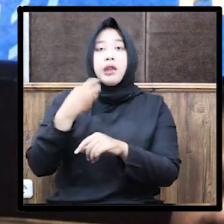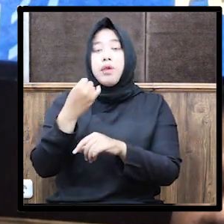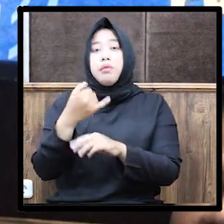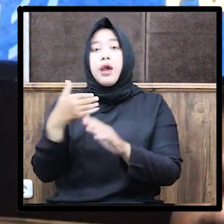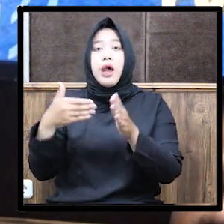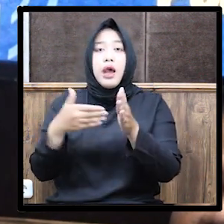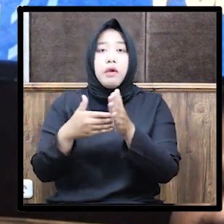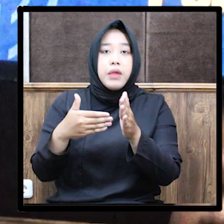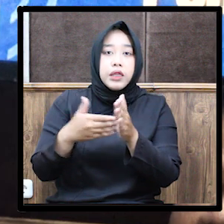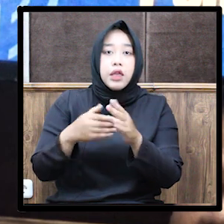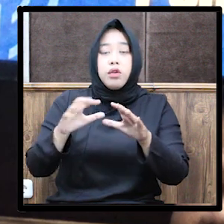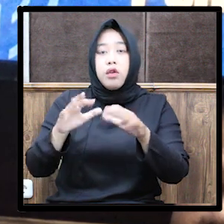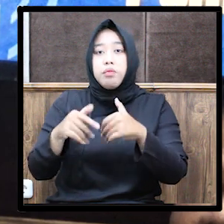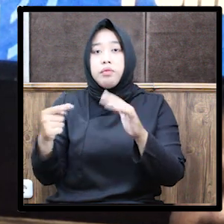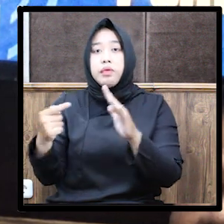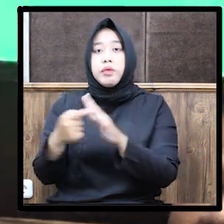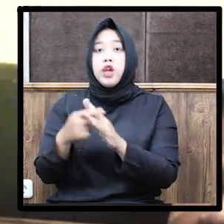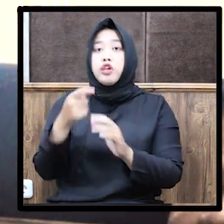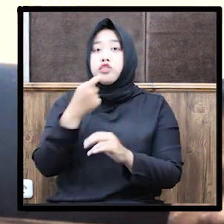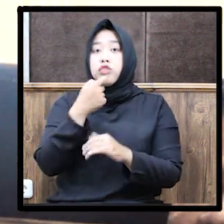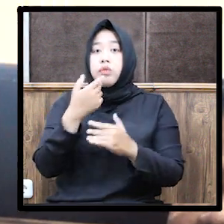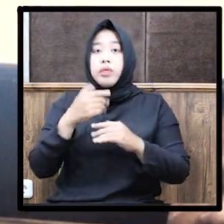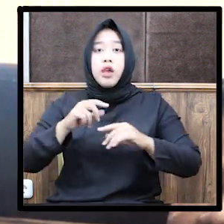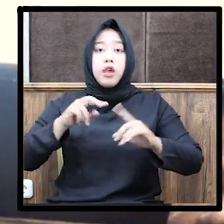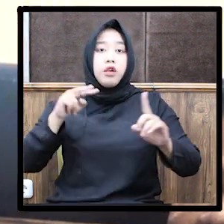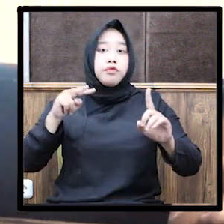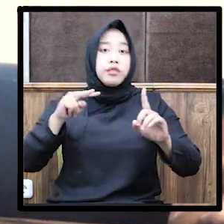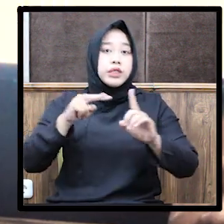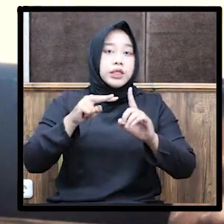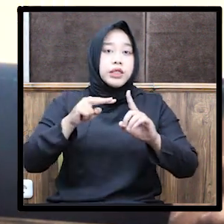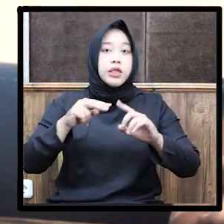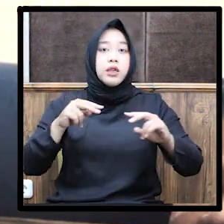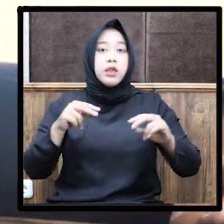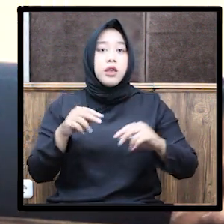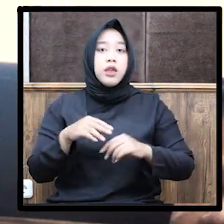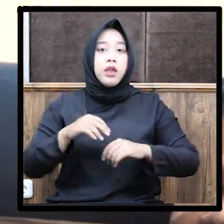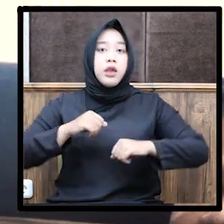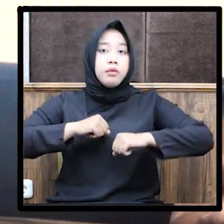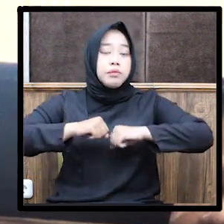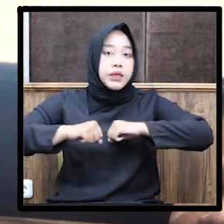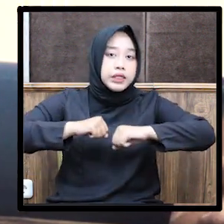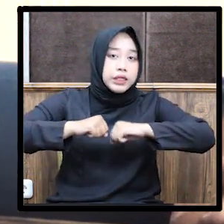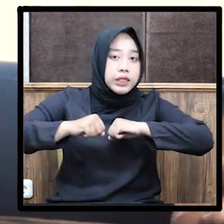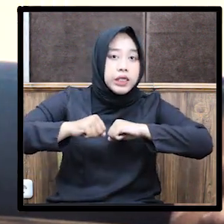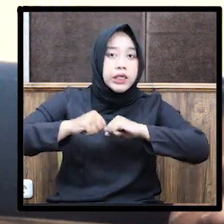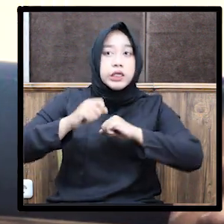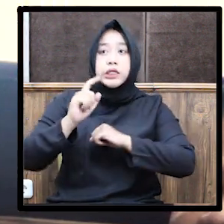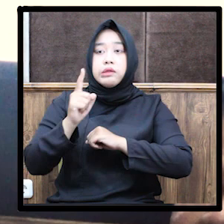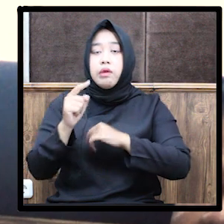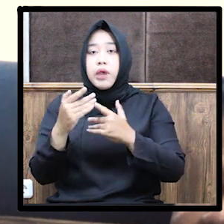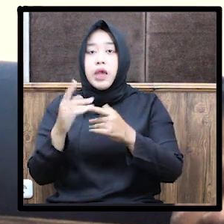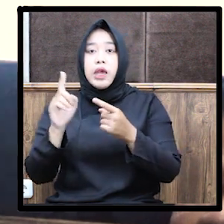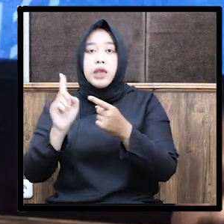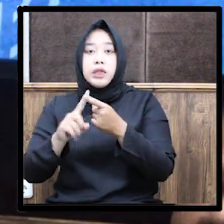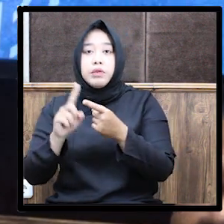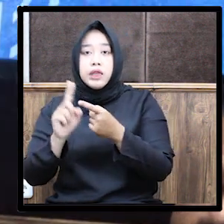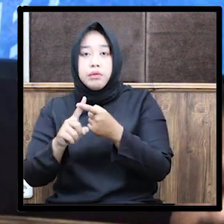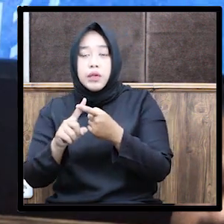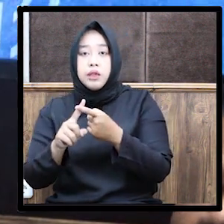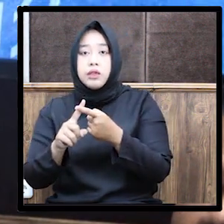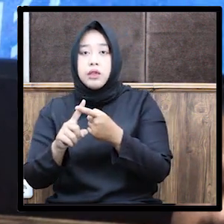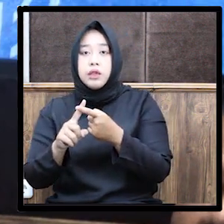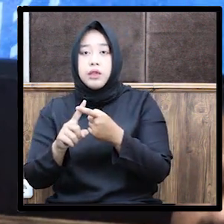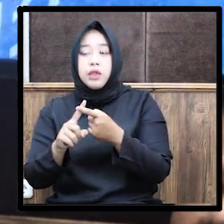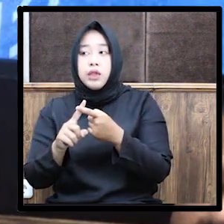memang ada beberapa hambatan di penyelenggara pemilu ketika menyampaikan soal misalnya visi misi. Nah,